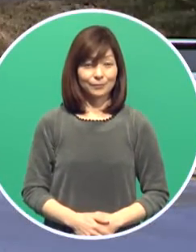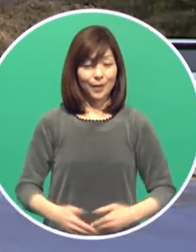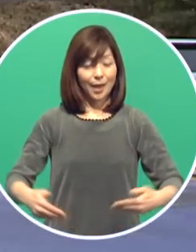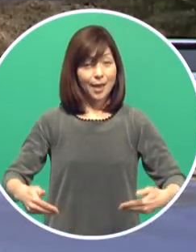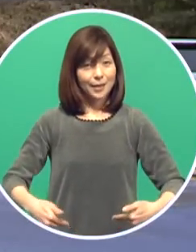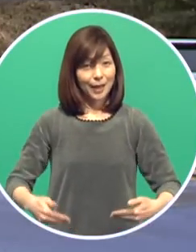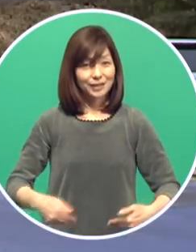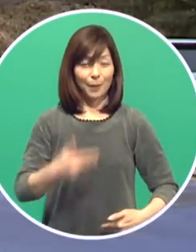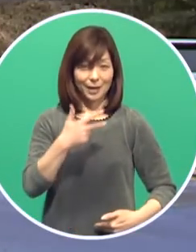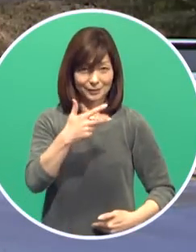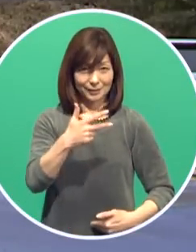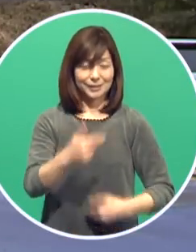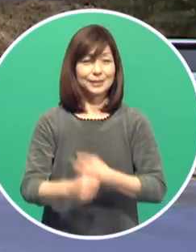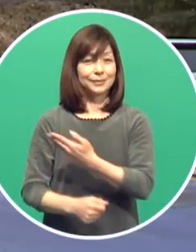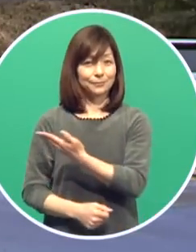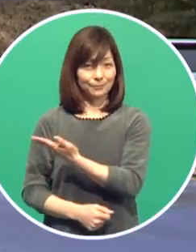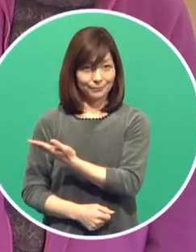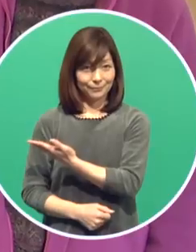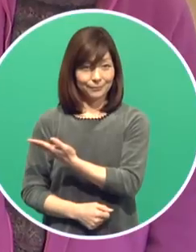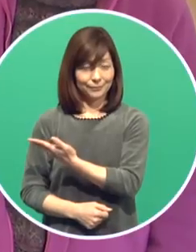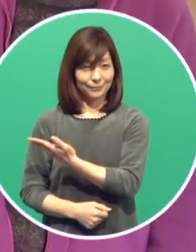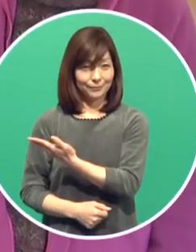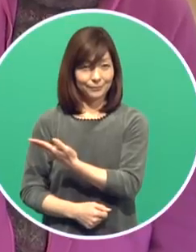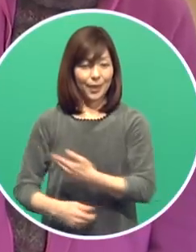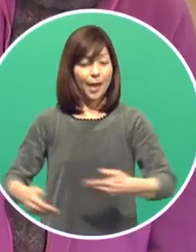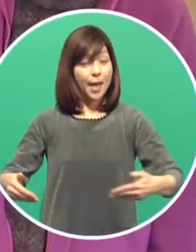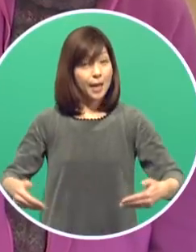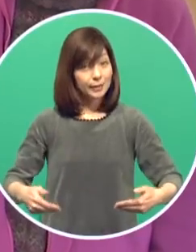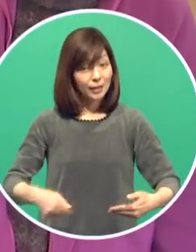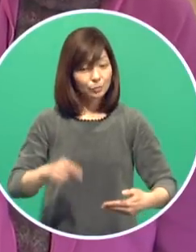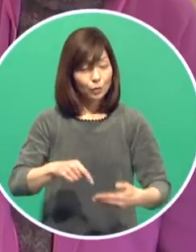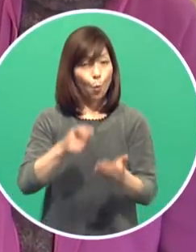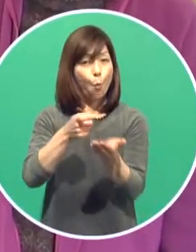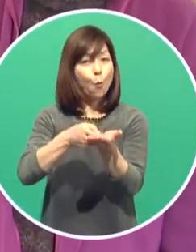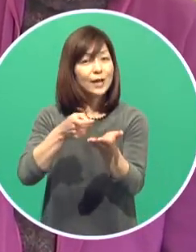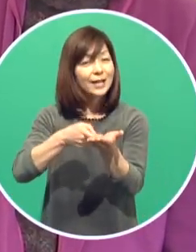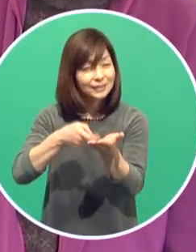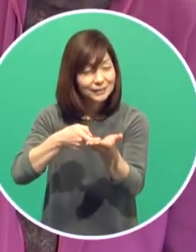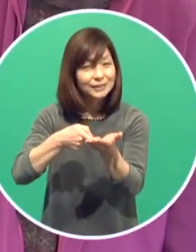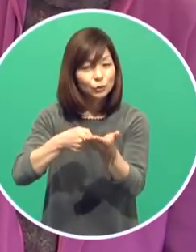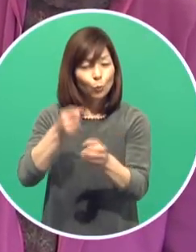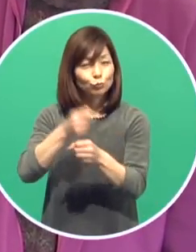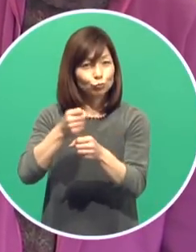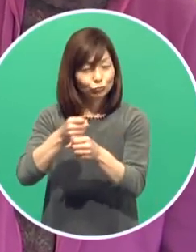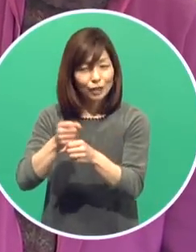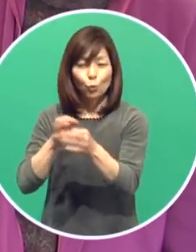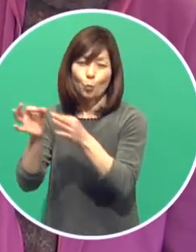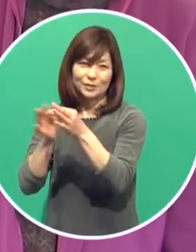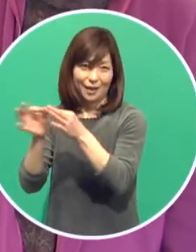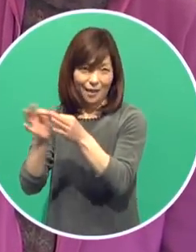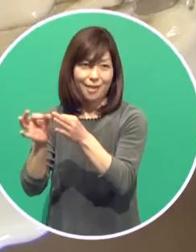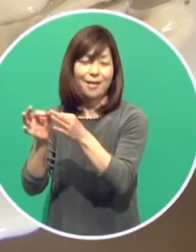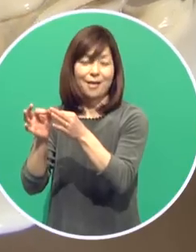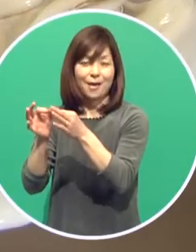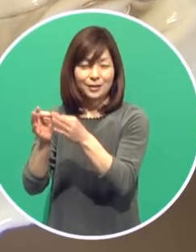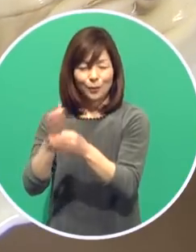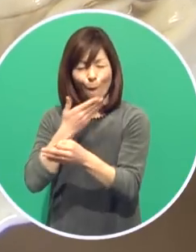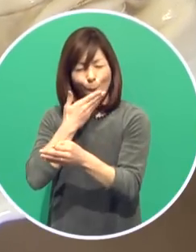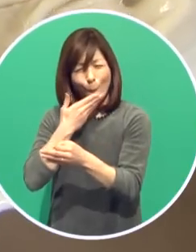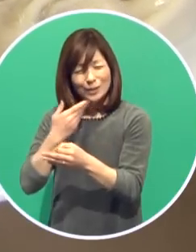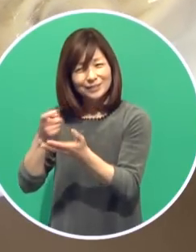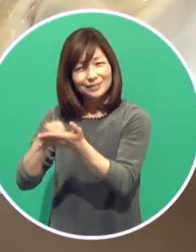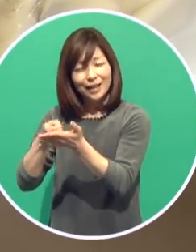江田島市沖見町の夢嫌い、 この家はですね、江田島の牡蠣を作ってる人、牡蠣屋さんにですね、プリプ